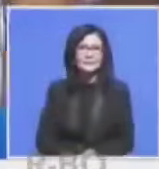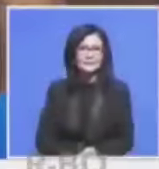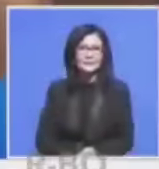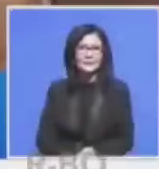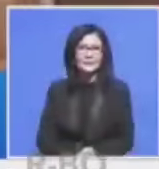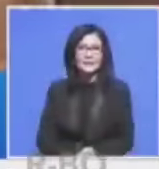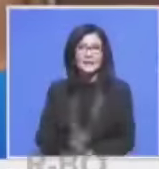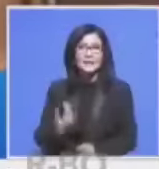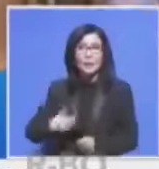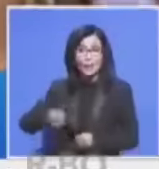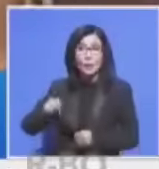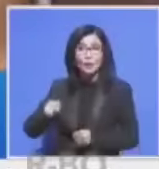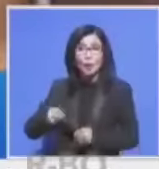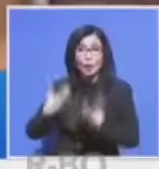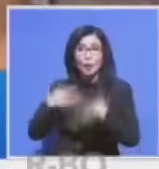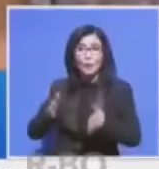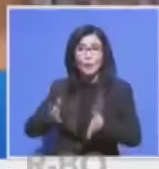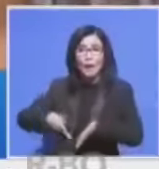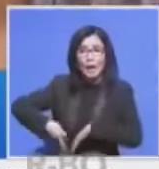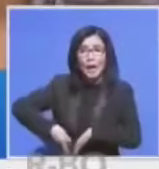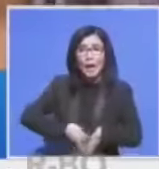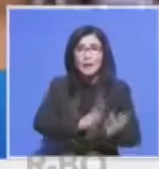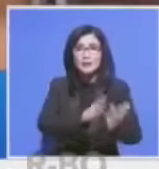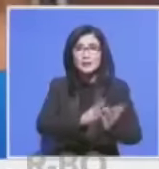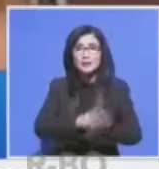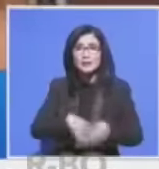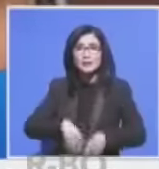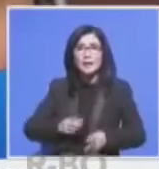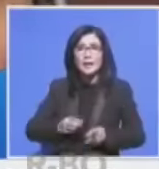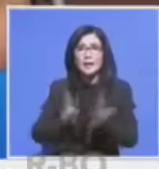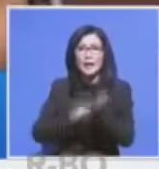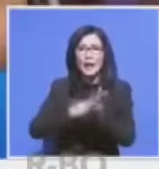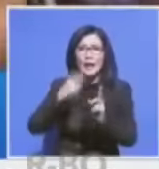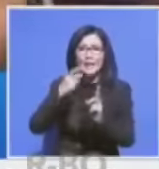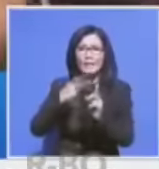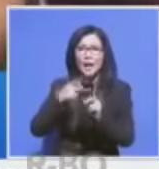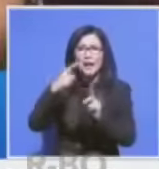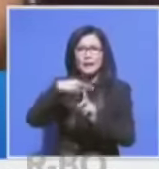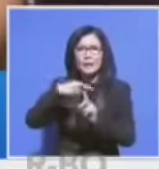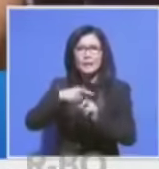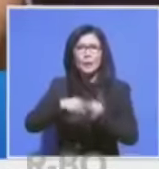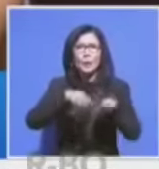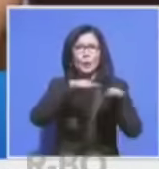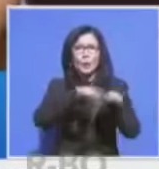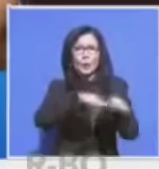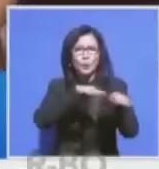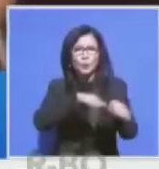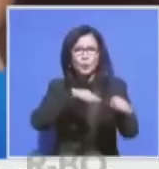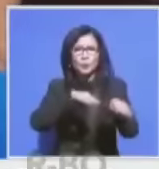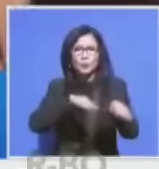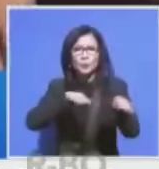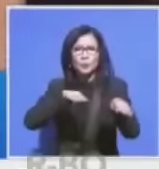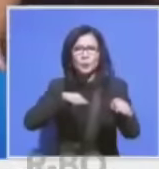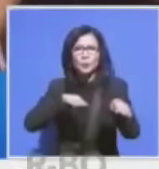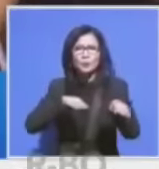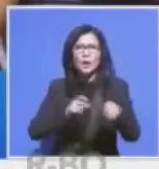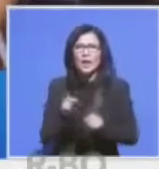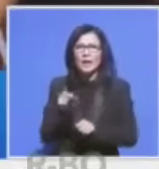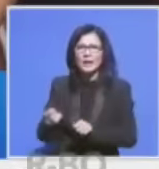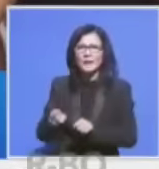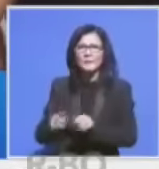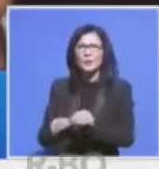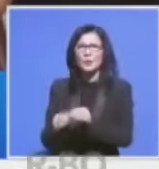Pemirsa, sejak motor diizinkan kembali melintas di ruas jalan MH Tamrin, kemacetan lalu lintas di jalur protokol ibu kota diklaim